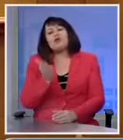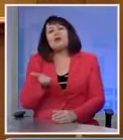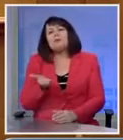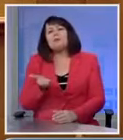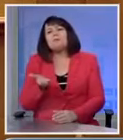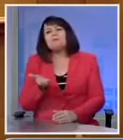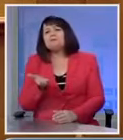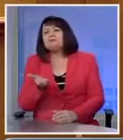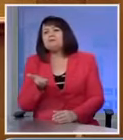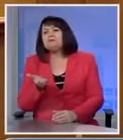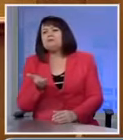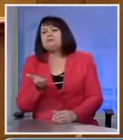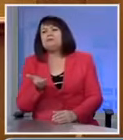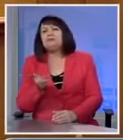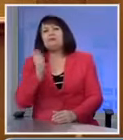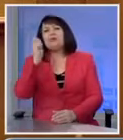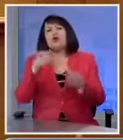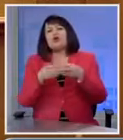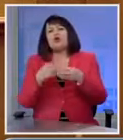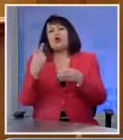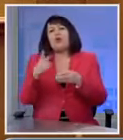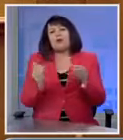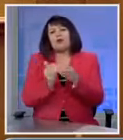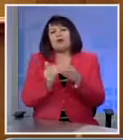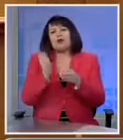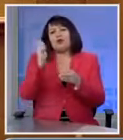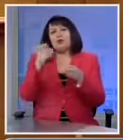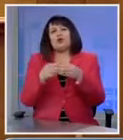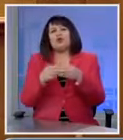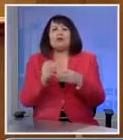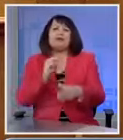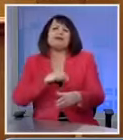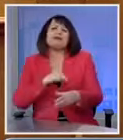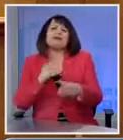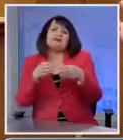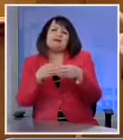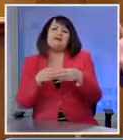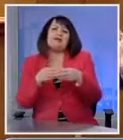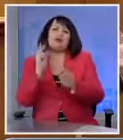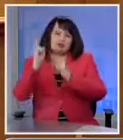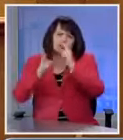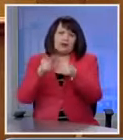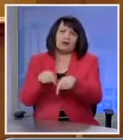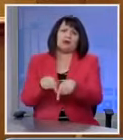που αυτόν, όπως το κόμμα του ορίζει, ένα μικρό κόμμα του κέντρου, το συμφέρει να κρατήσει. Τον λιδωρείτε.